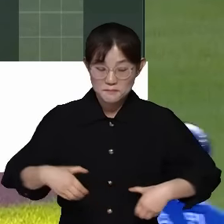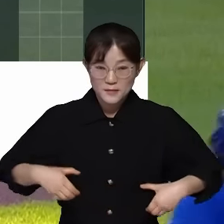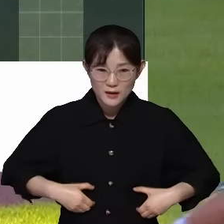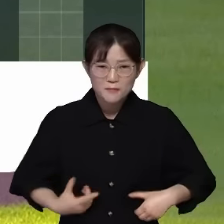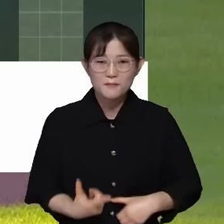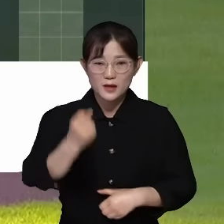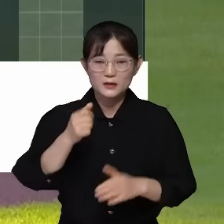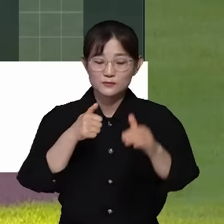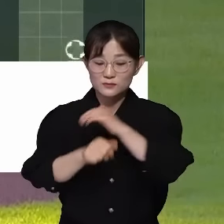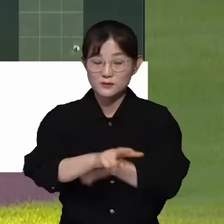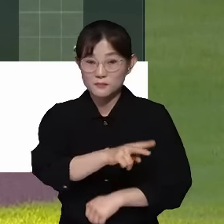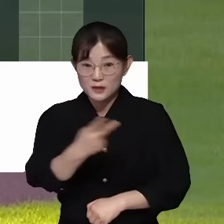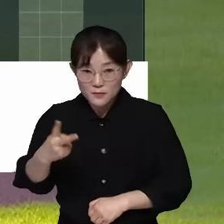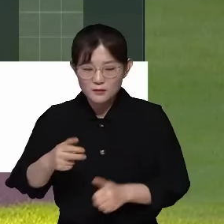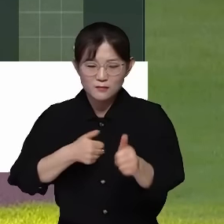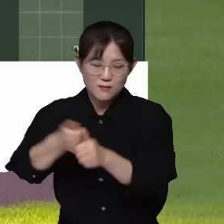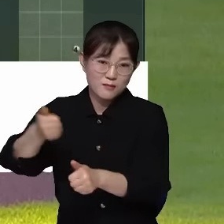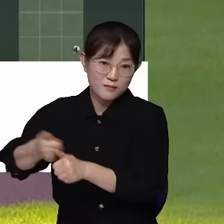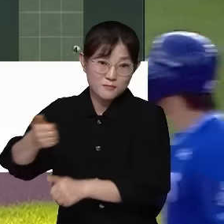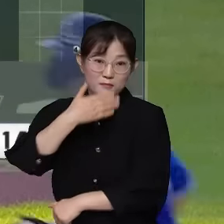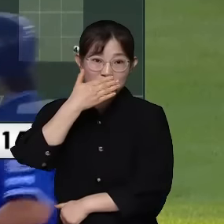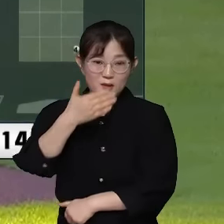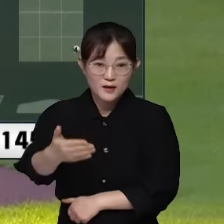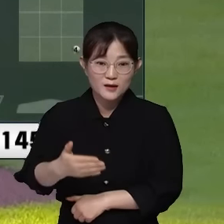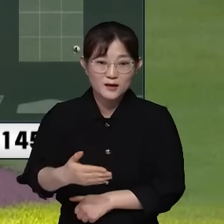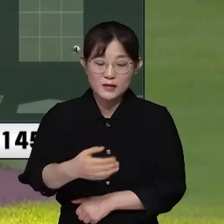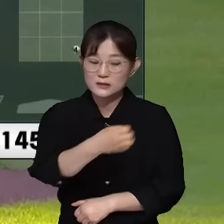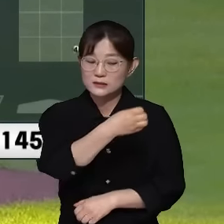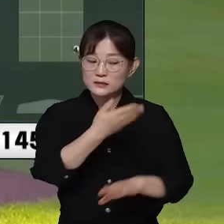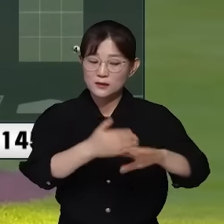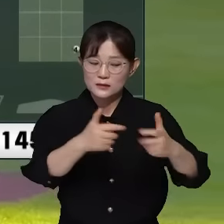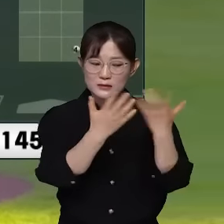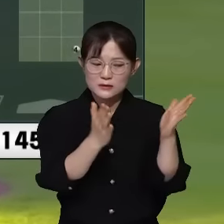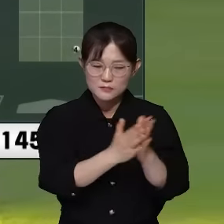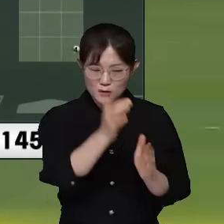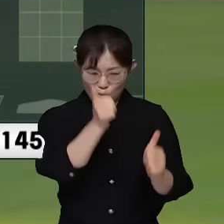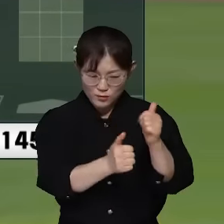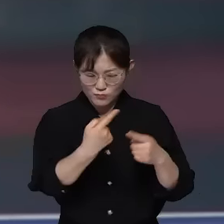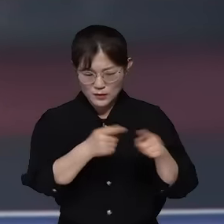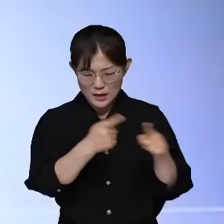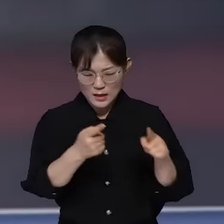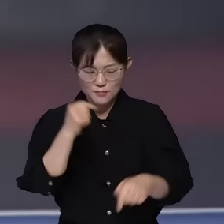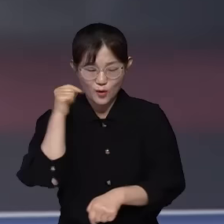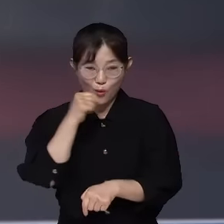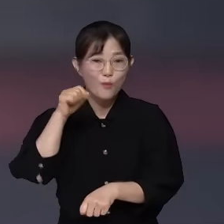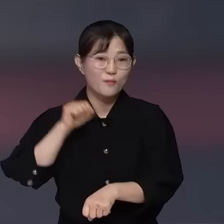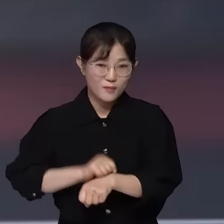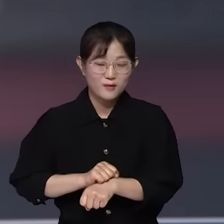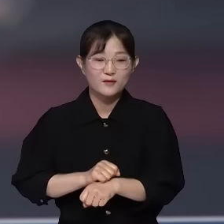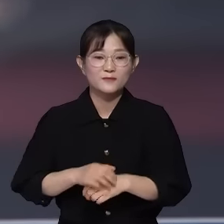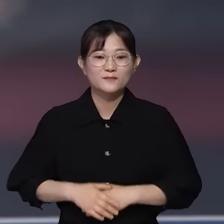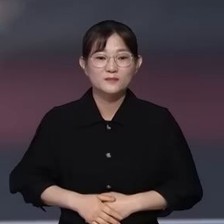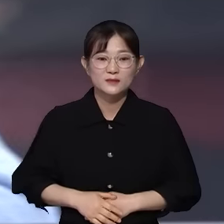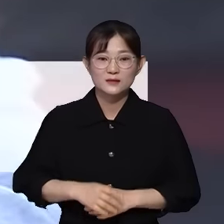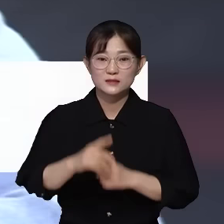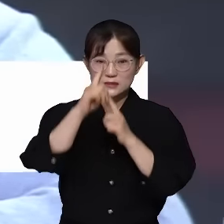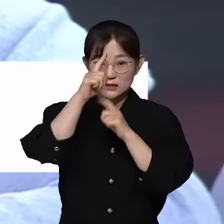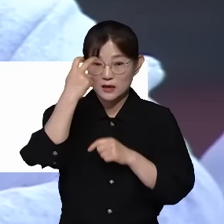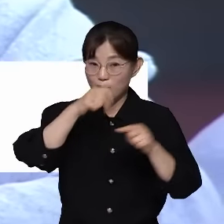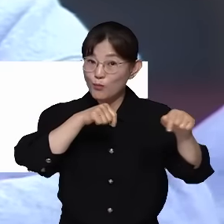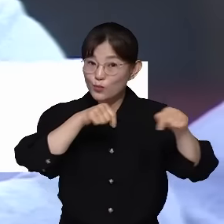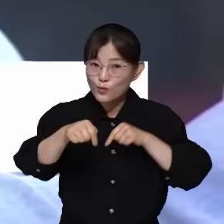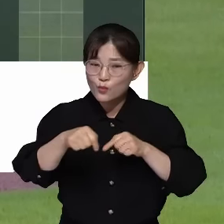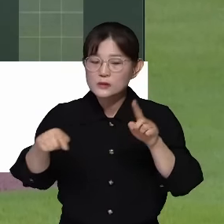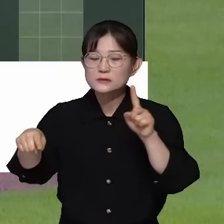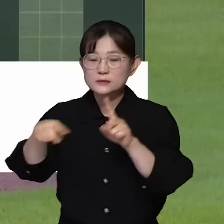신속한 교체로 경기 흐름을 가져왔고 상대팀 전력 분석도 철저히 했습니다. 이 감독이 주문한 긍정과